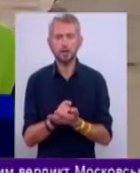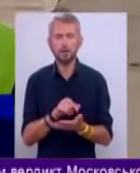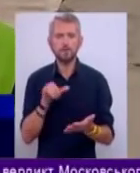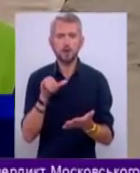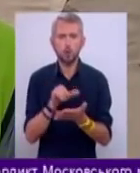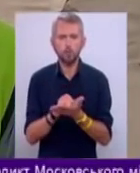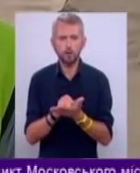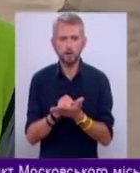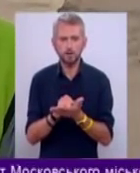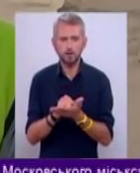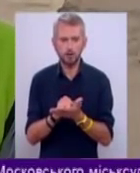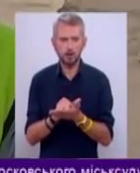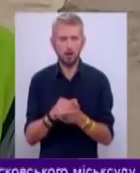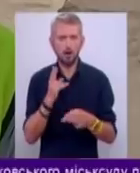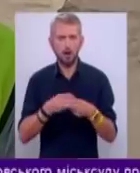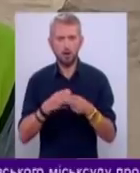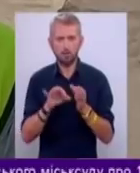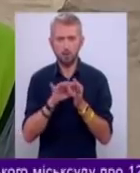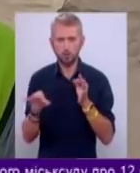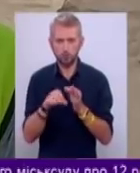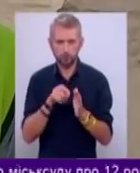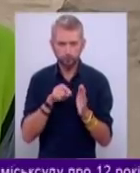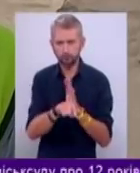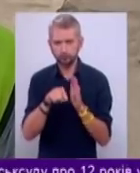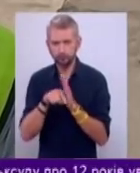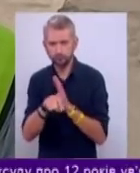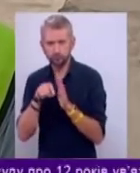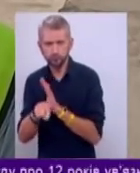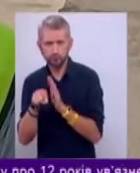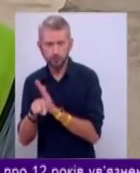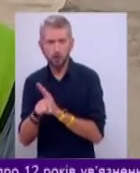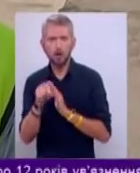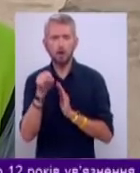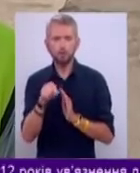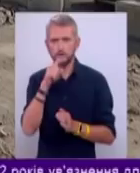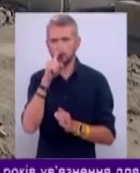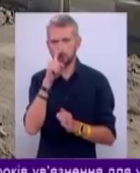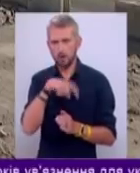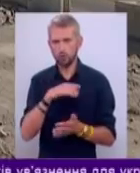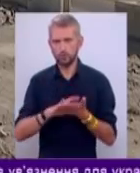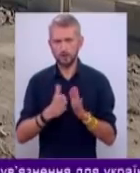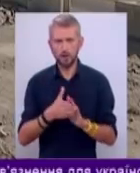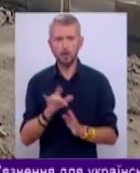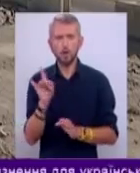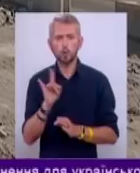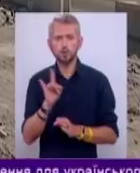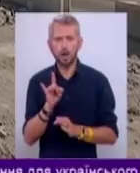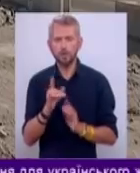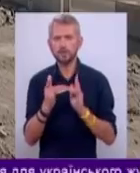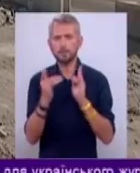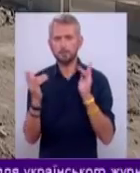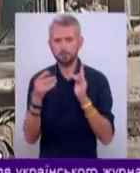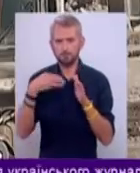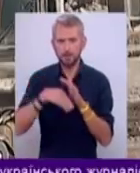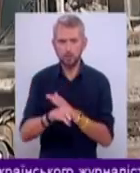встановити попередньо напружену арматуру, пучки завести, натягнути, тому що вони знаходяться в незадовільному стані. Русанівський метроміст –